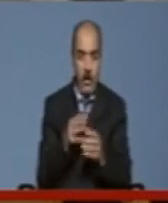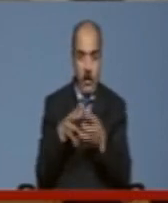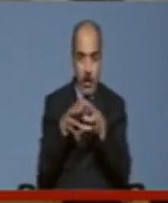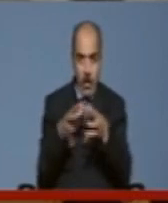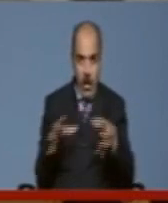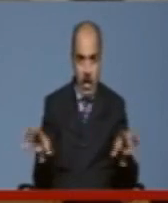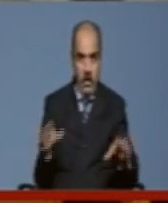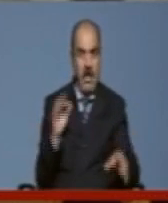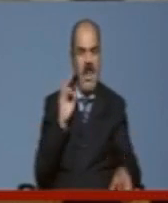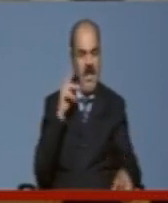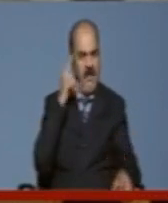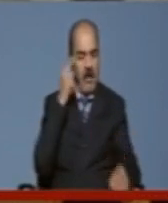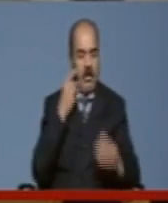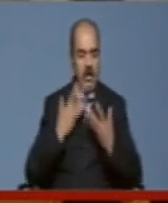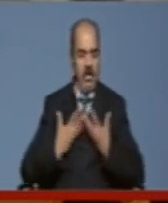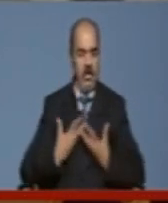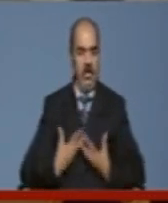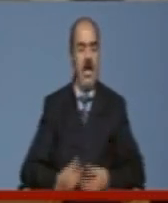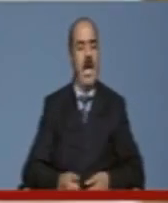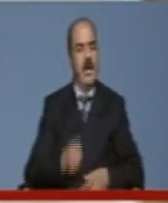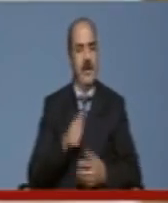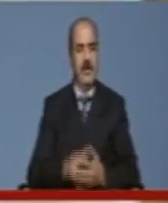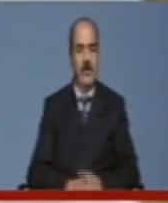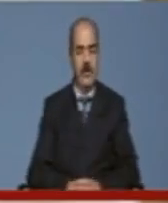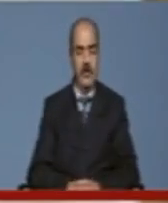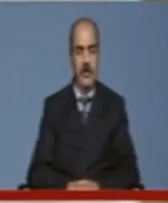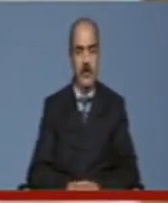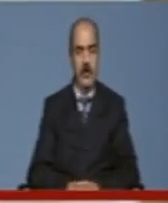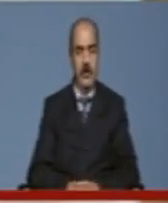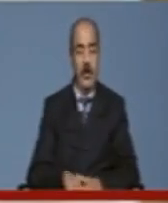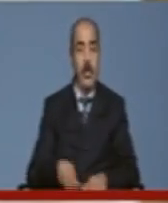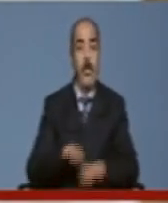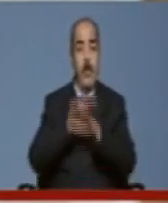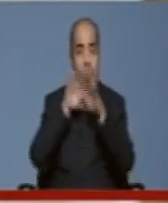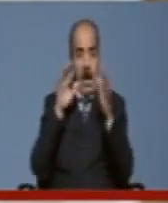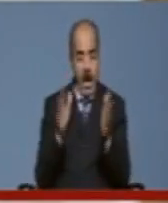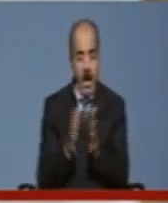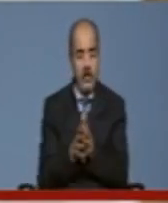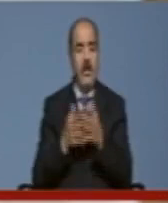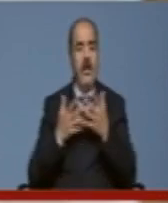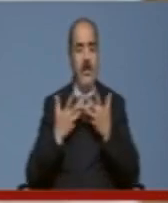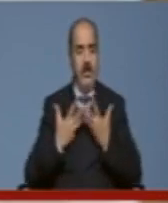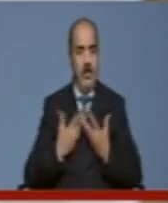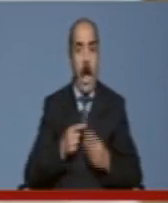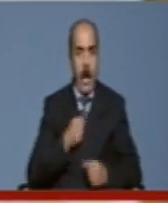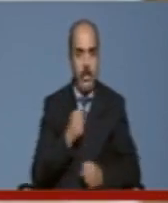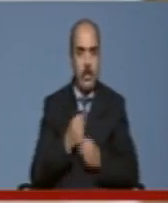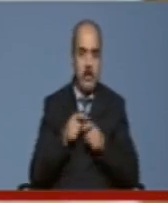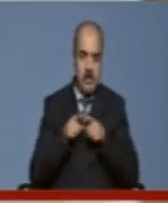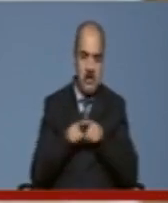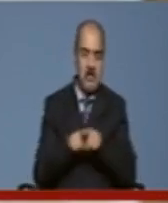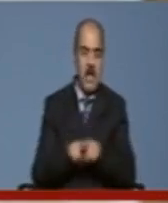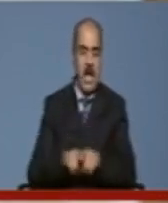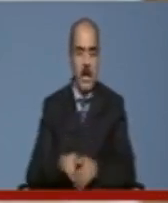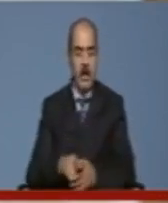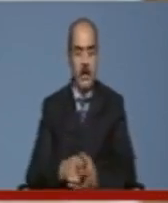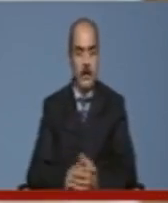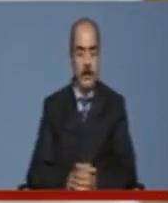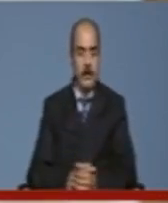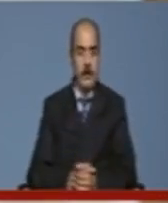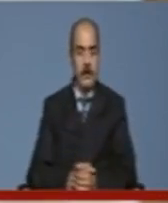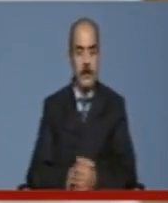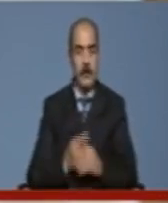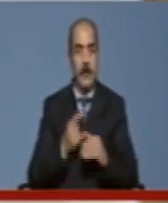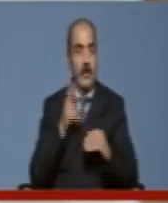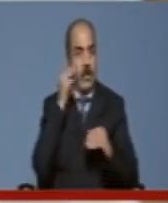القضية الفلسطينية. كل هذا يتماشى تماما وأمن